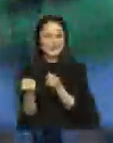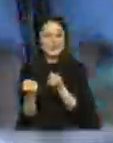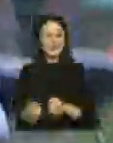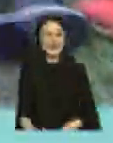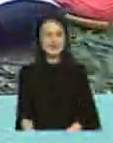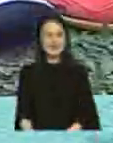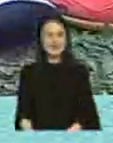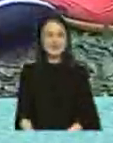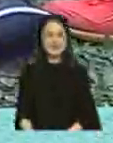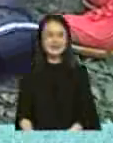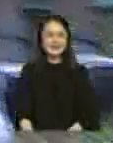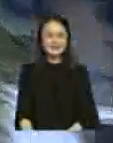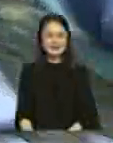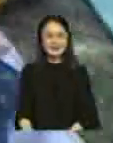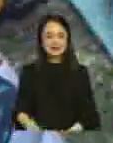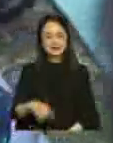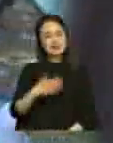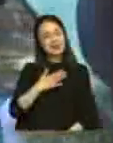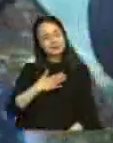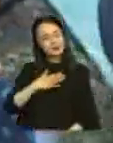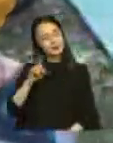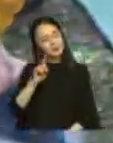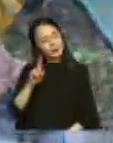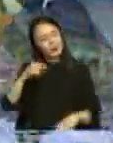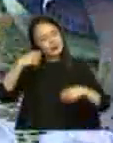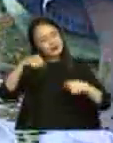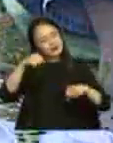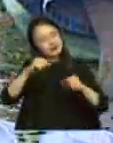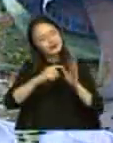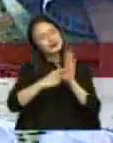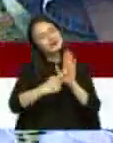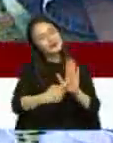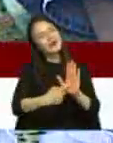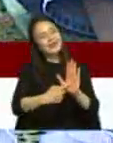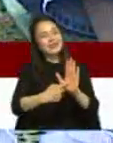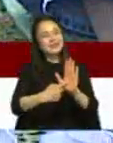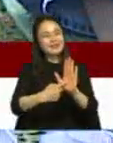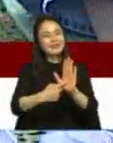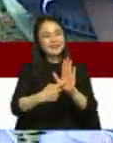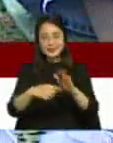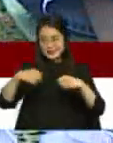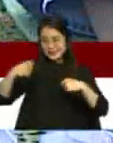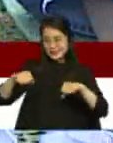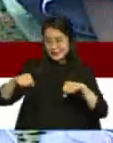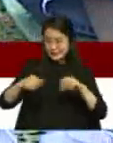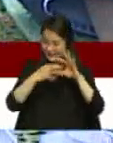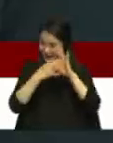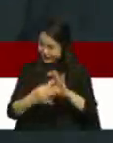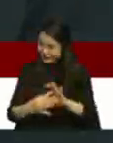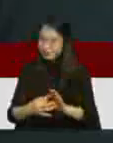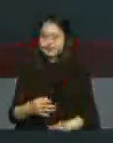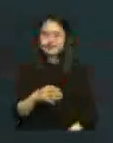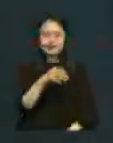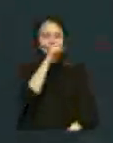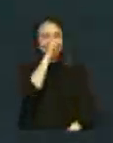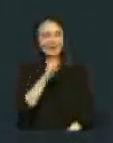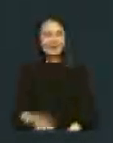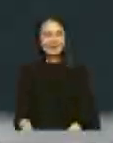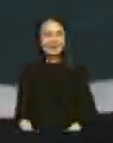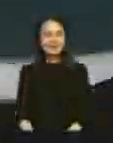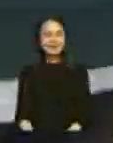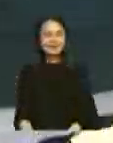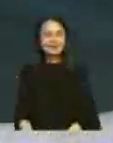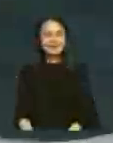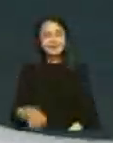다 표현할 수 없어서 춤은 더 매력적입니다. 출발할게요 그냥. 계속. 신나게 보낸